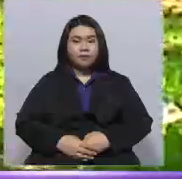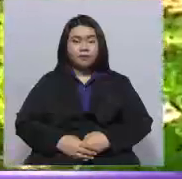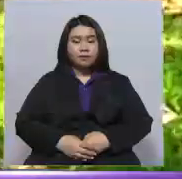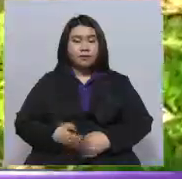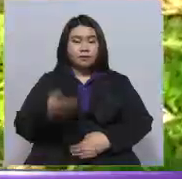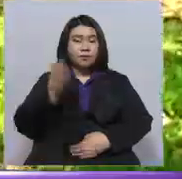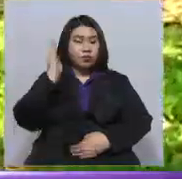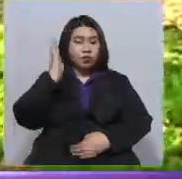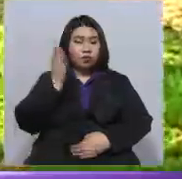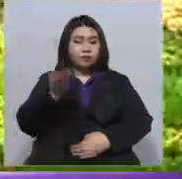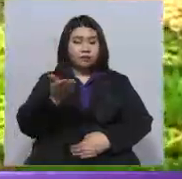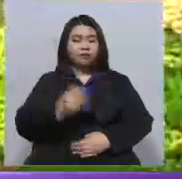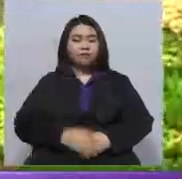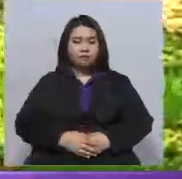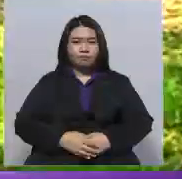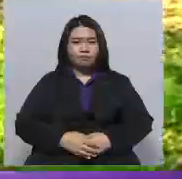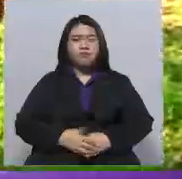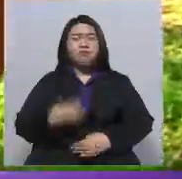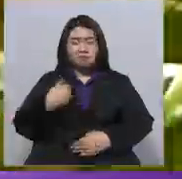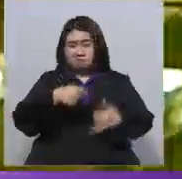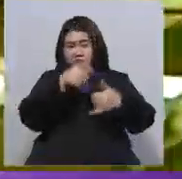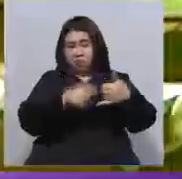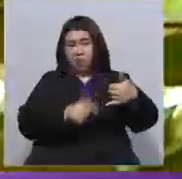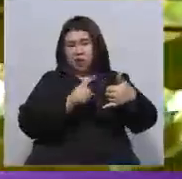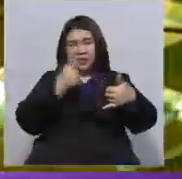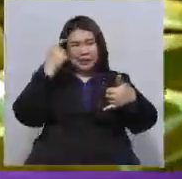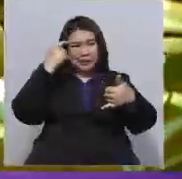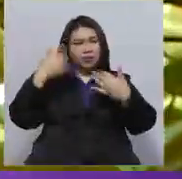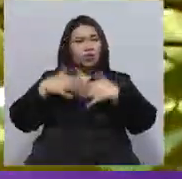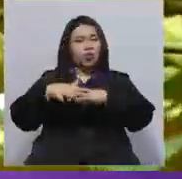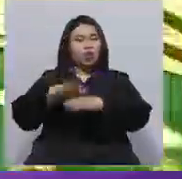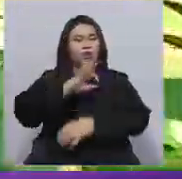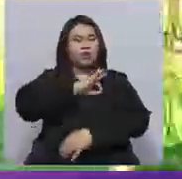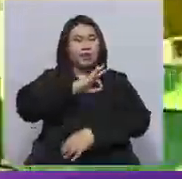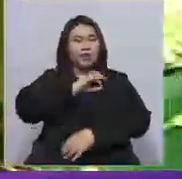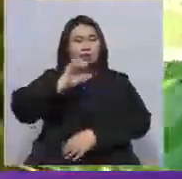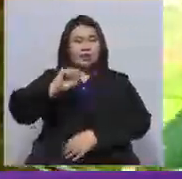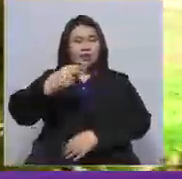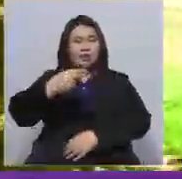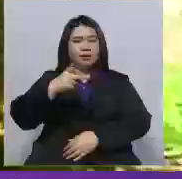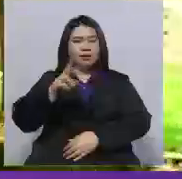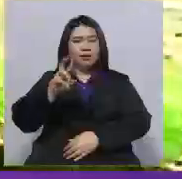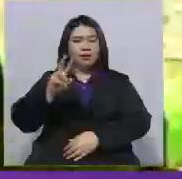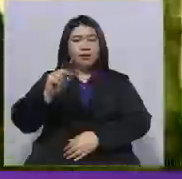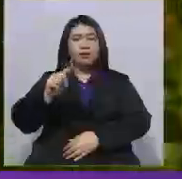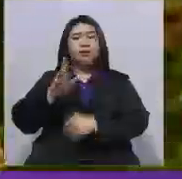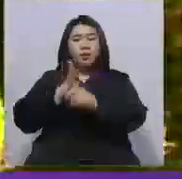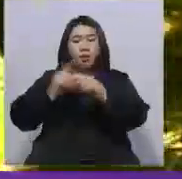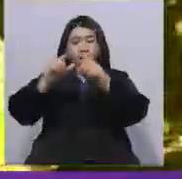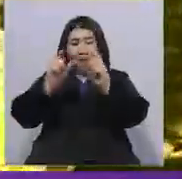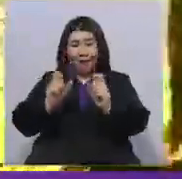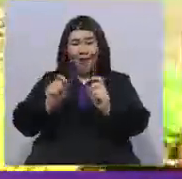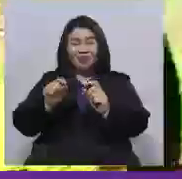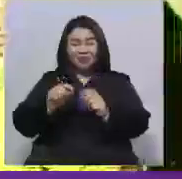คุณอาทิตย์ผลพฤกษาหนึ่งในหลายคนที่ตัดสินใจเข้าร่วมเป็นสมาชิกสหกรณ์การเกษตรมะขามจำกัดรายการตัดสินใจ